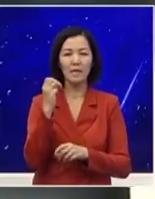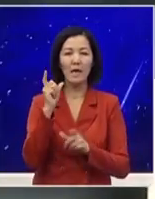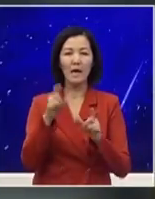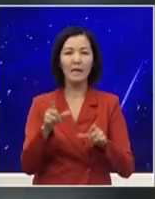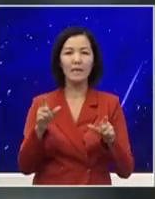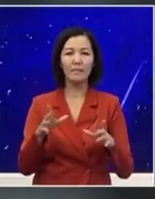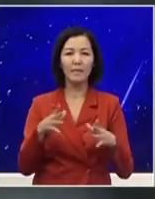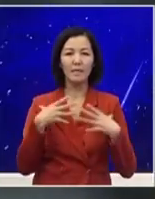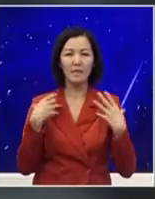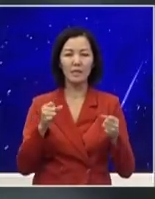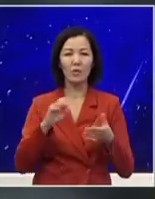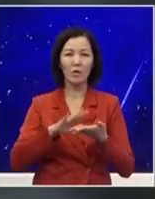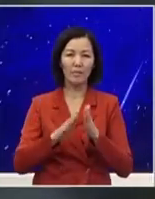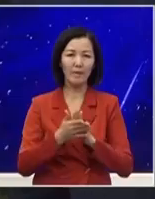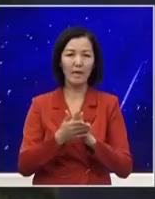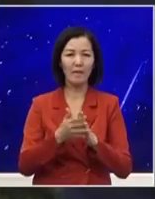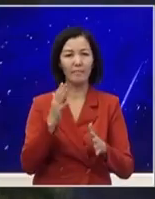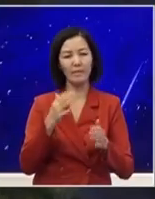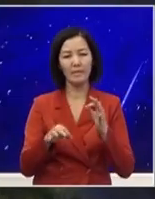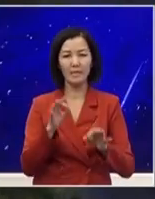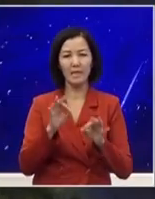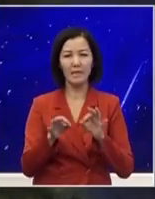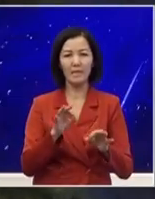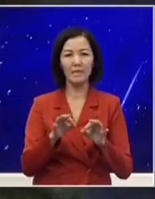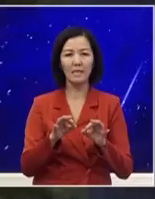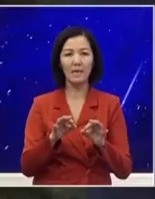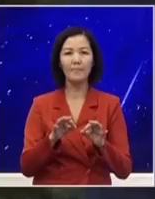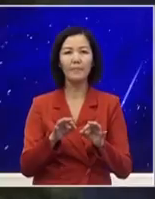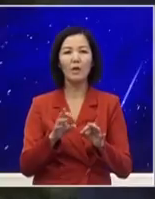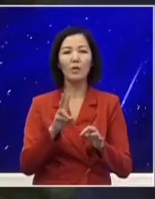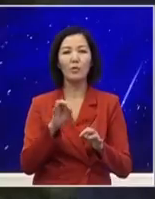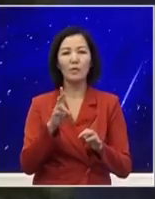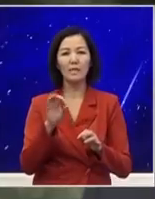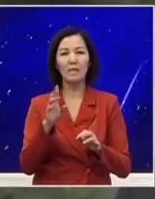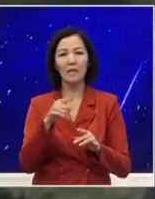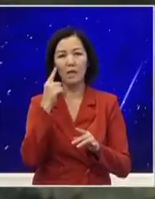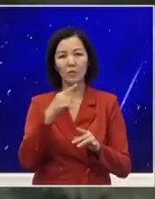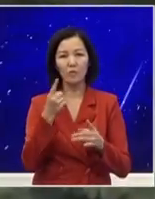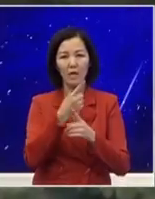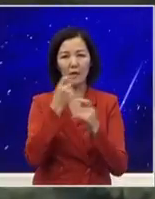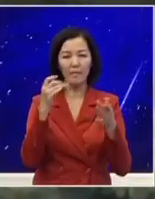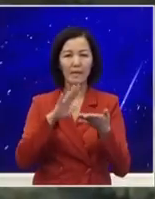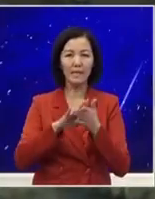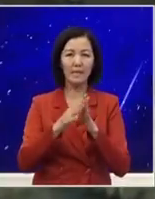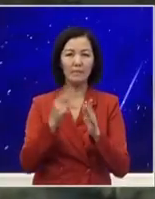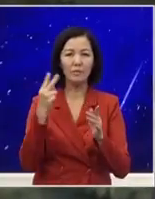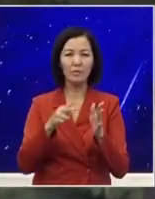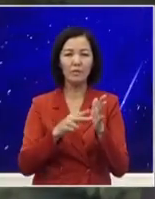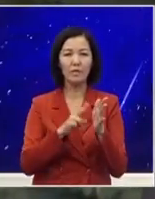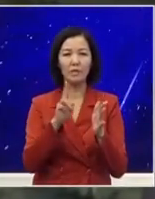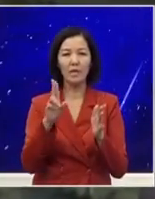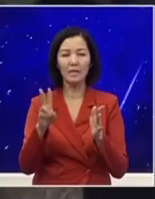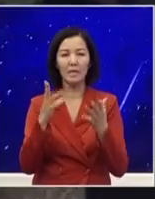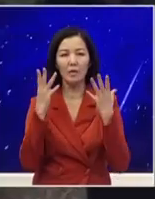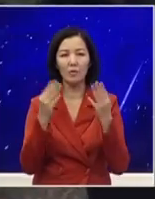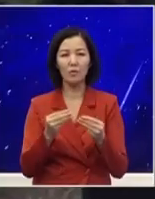бір қалыпты дейді жаңадан тағайындалған ветеринария басқармасының басшысы. Нұртас Қиялбековтің айтуынша, ақпарат келісімен 27 қазан